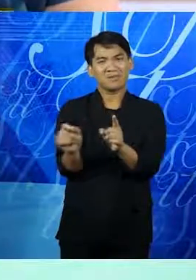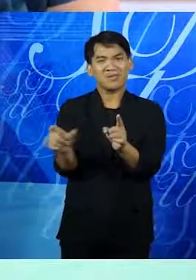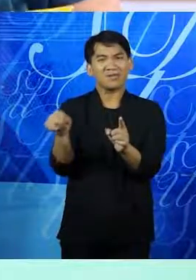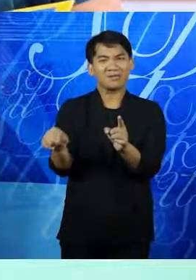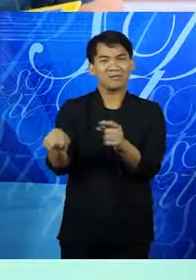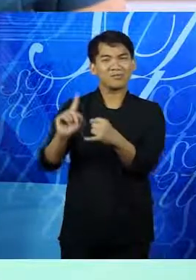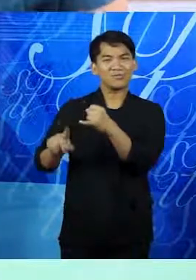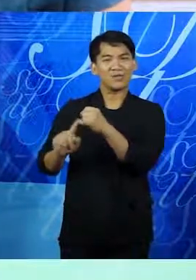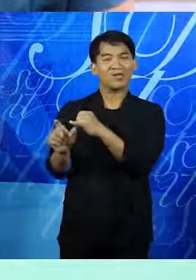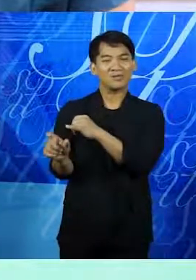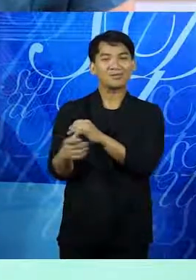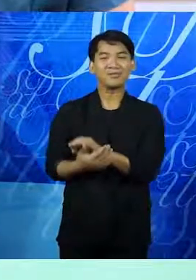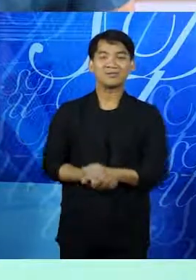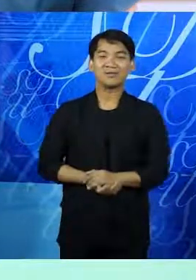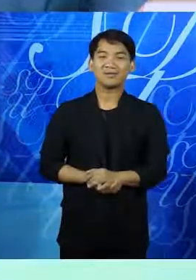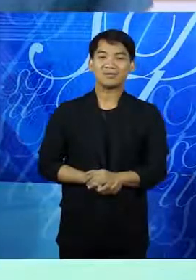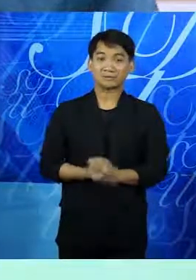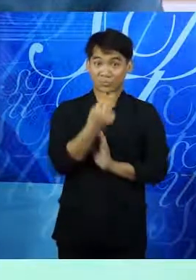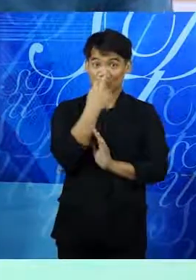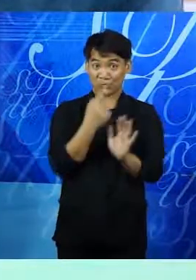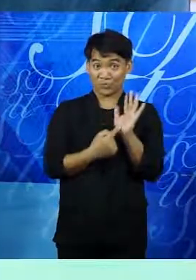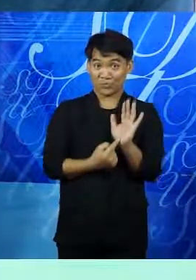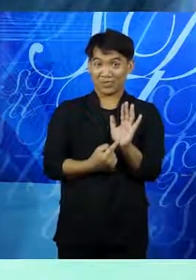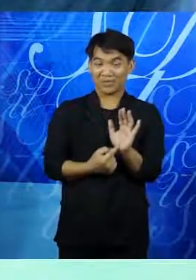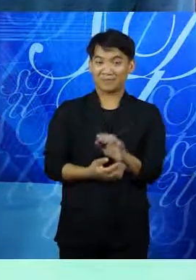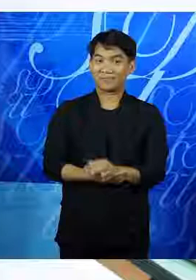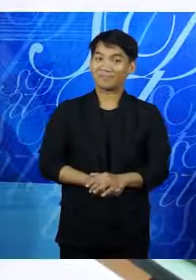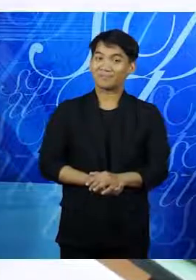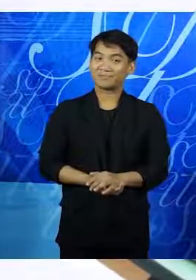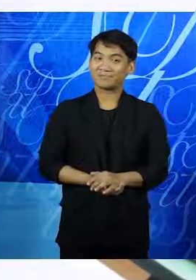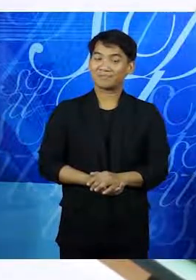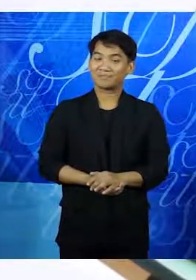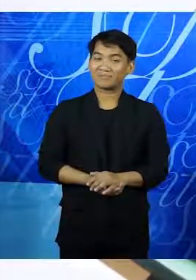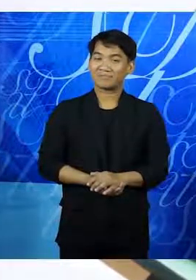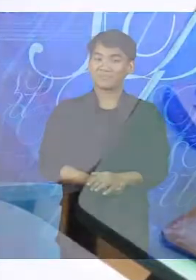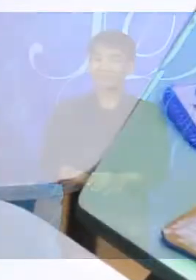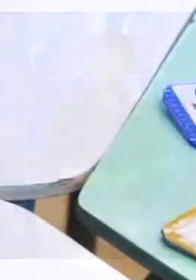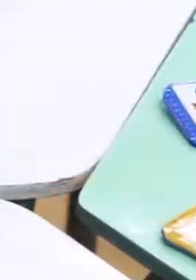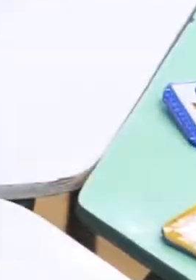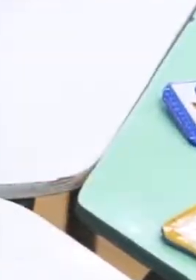เดี๋ยวดูการฝึกในตอนนี้นะคะเลือกได้เลยค่ะ